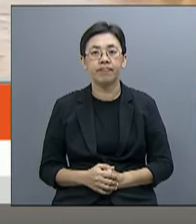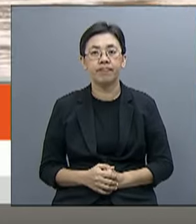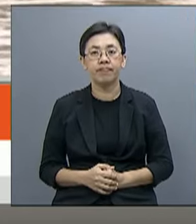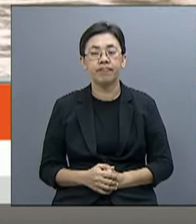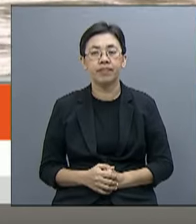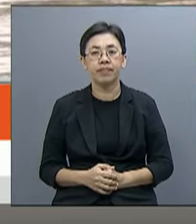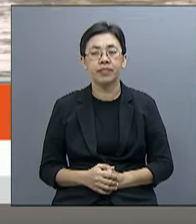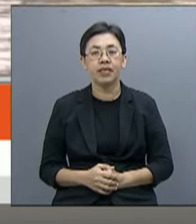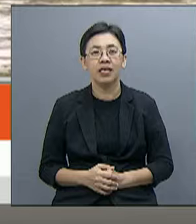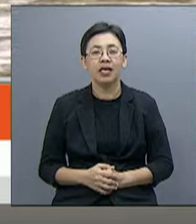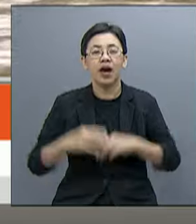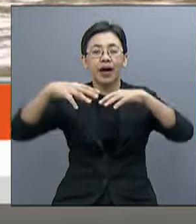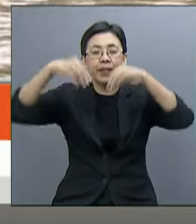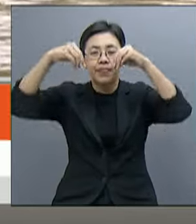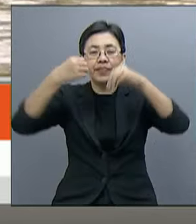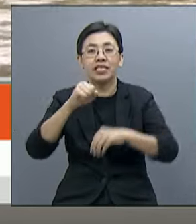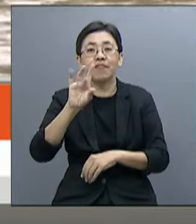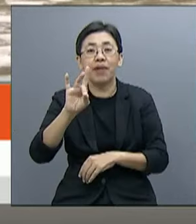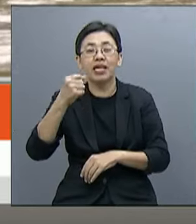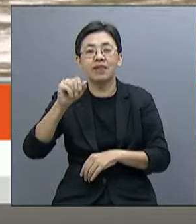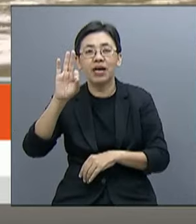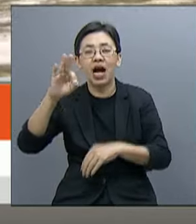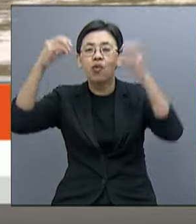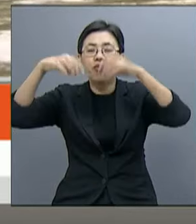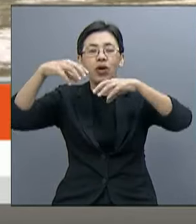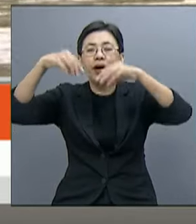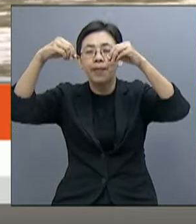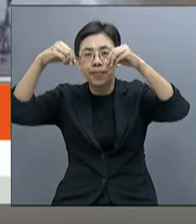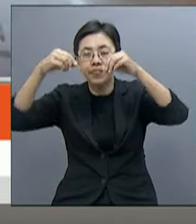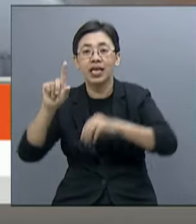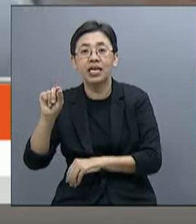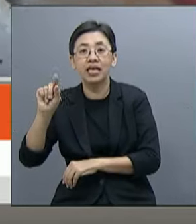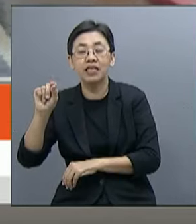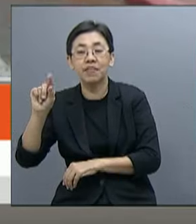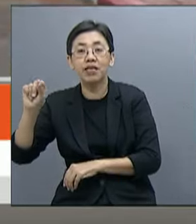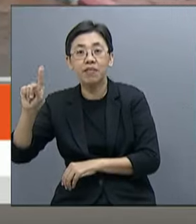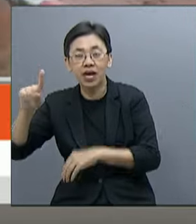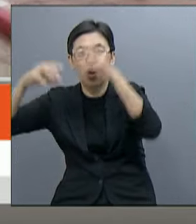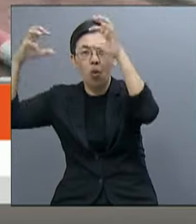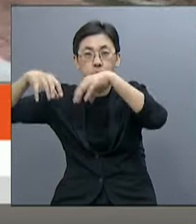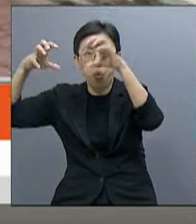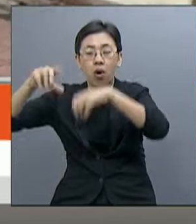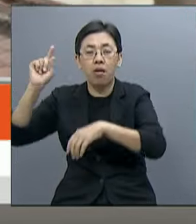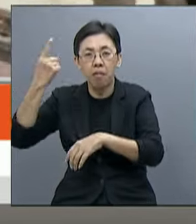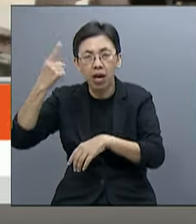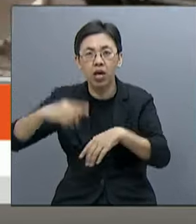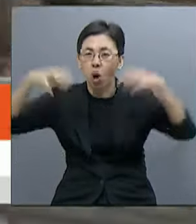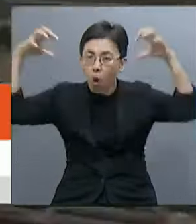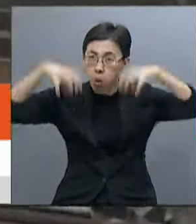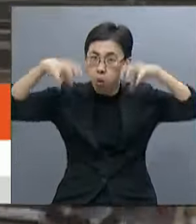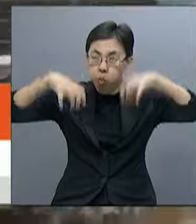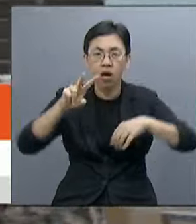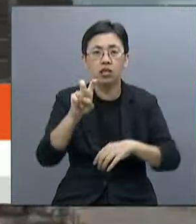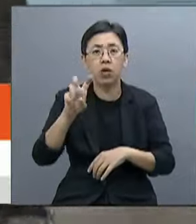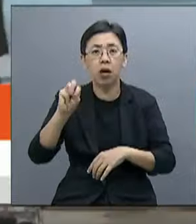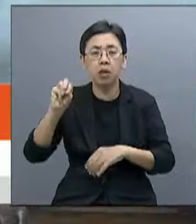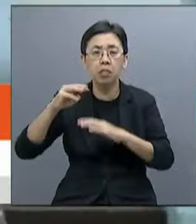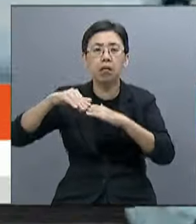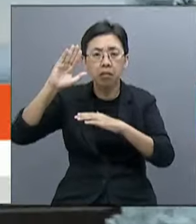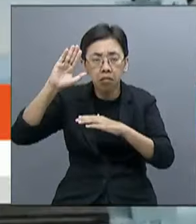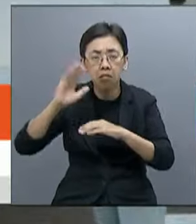พักไปนะวันที่18 19หยุดพักวันที่20 21คราวนี้มาอีกรอบนึงตกมากกว่า200มิลลิเมตรเลยครับ